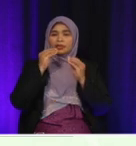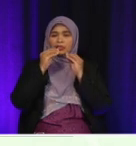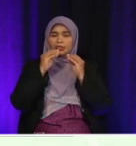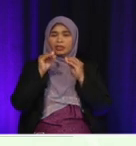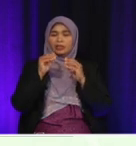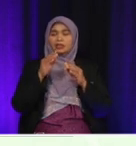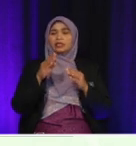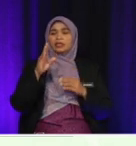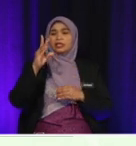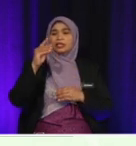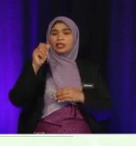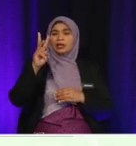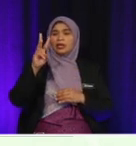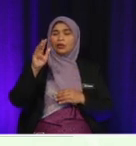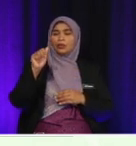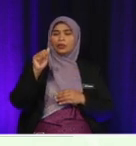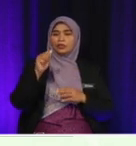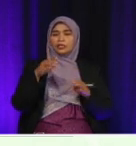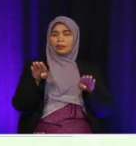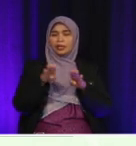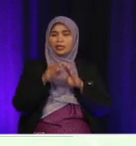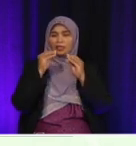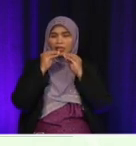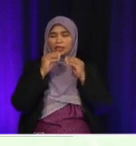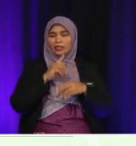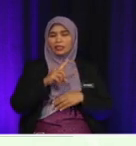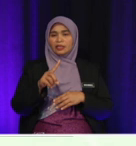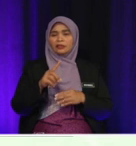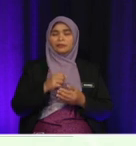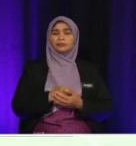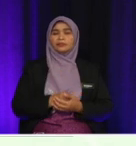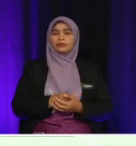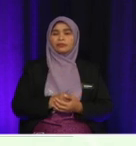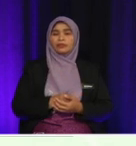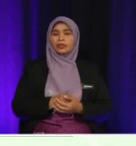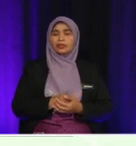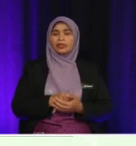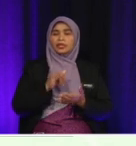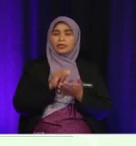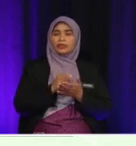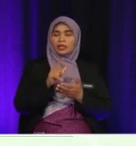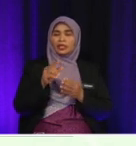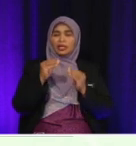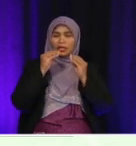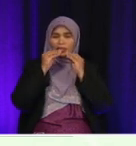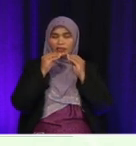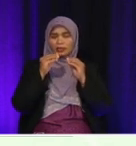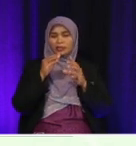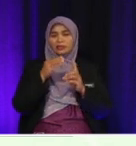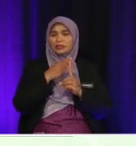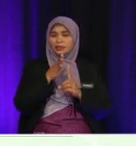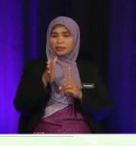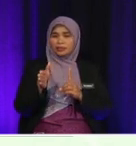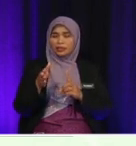ajaran islam tetapi pada hakikatnya ia bercanggah dengan al-quran dansunah itu ialah ajaran sesat